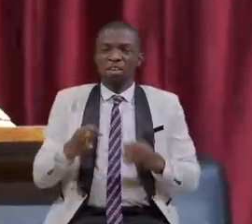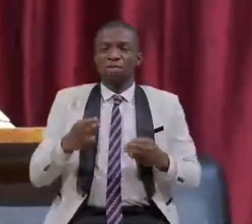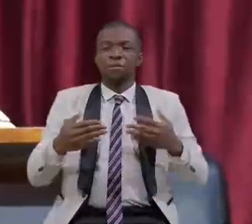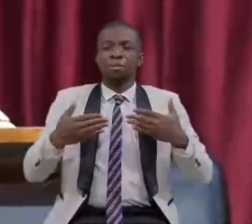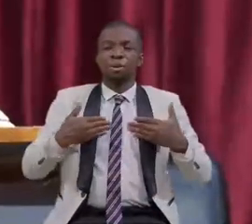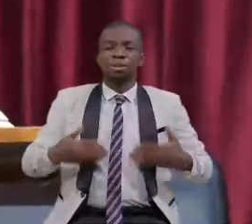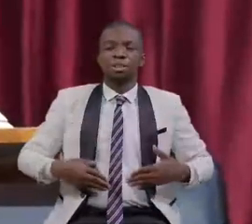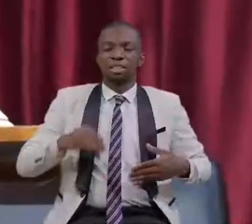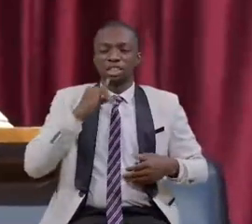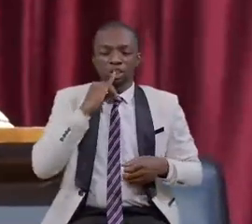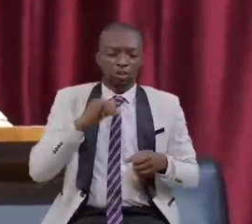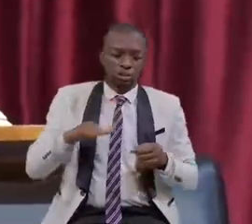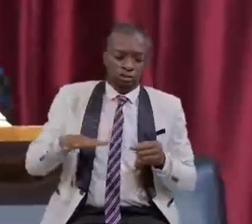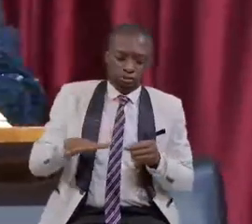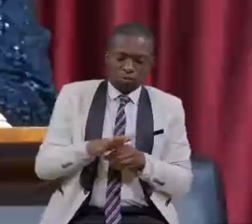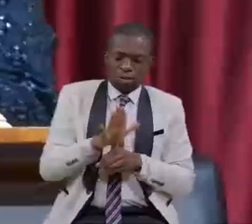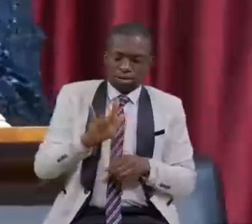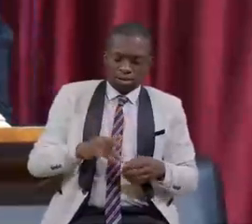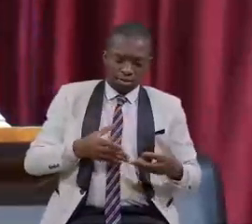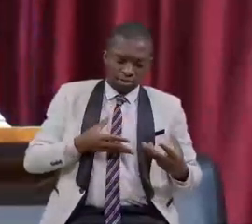et que l'âme est affamée